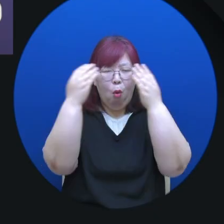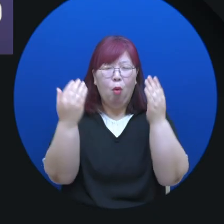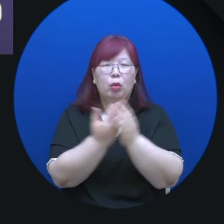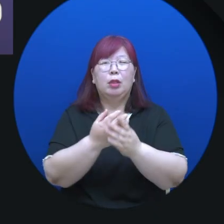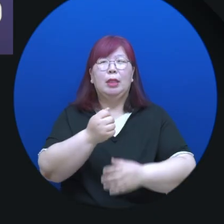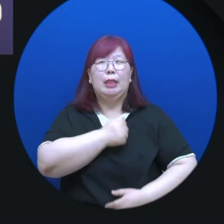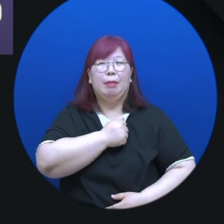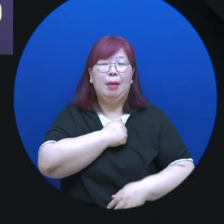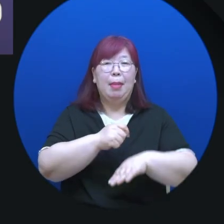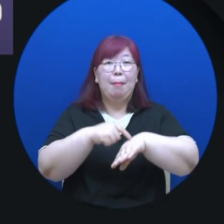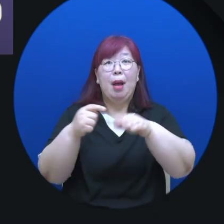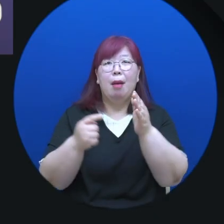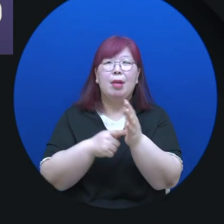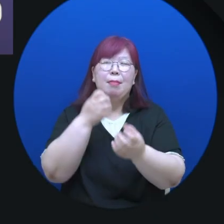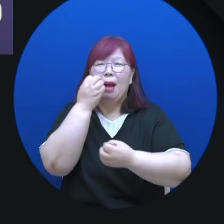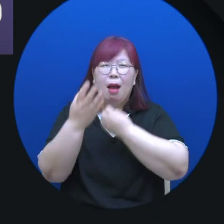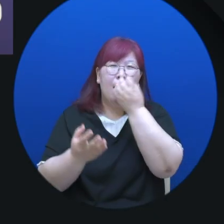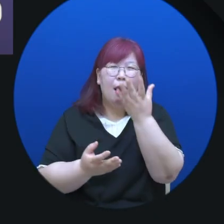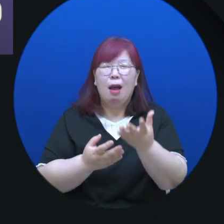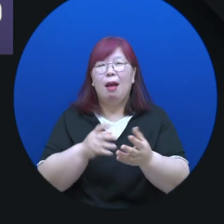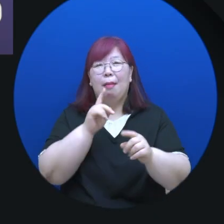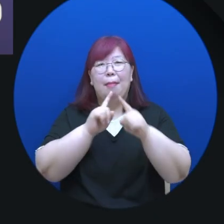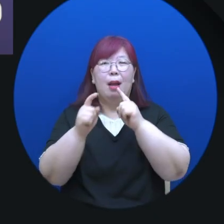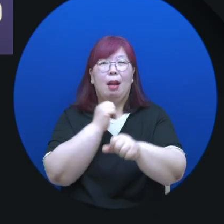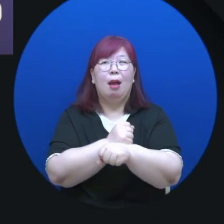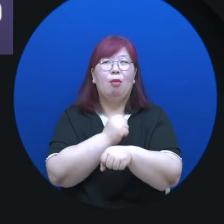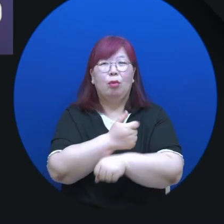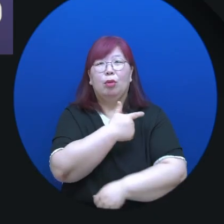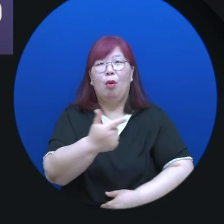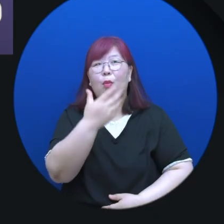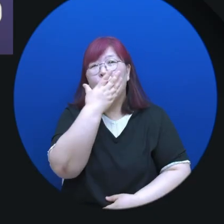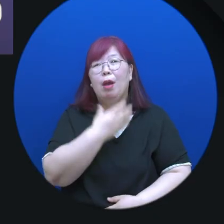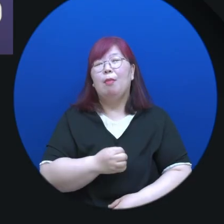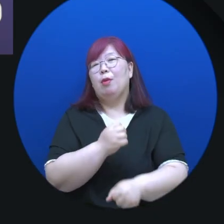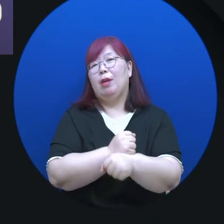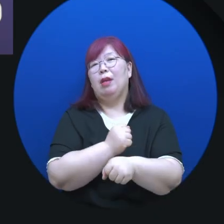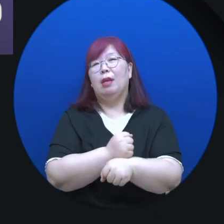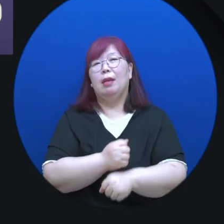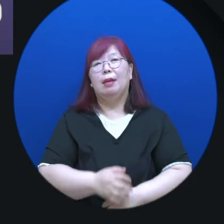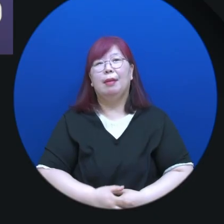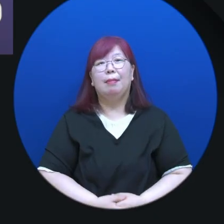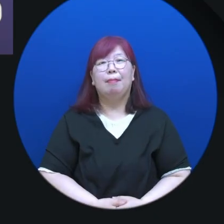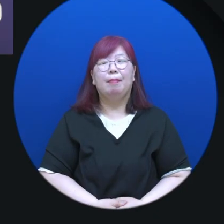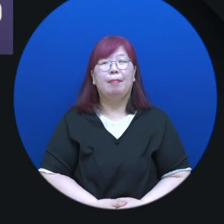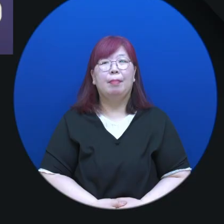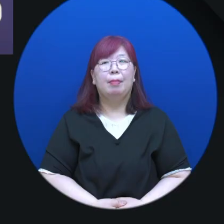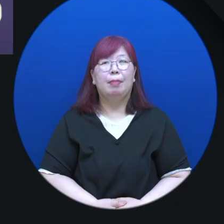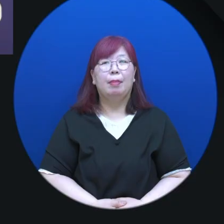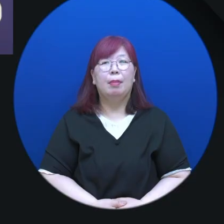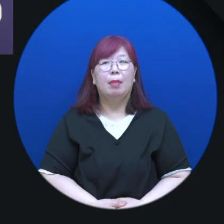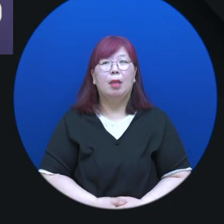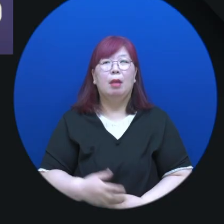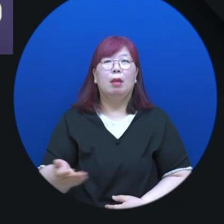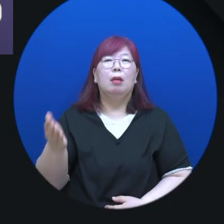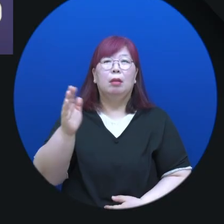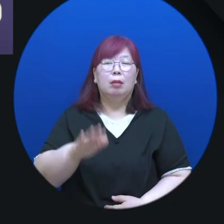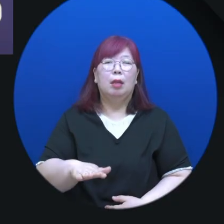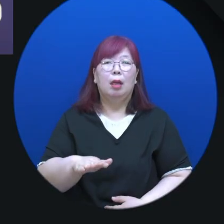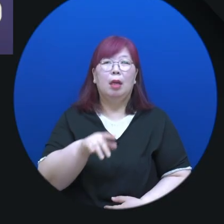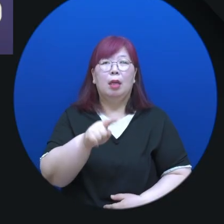것들을 다 쏟아내면서 너무 행복해 하더라고요. 그런데 이 청년이